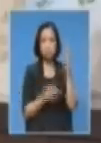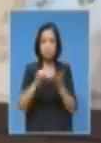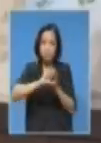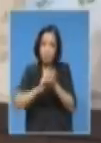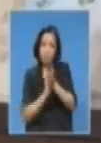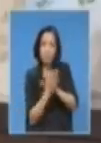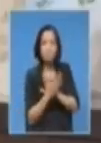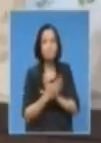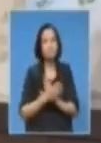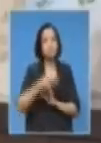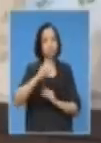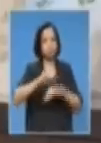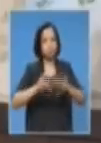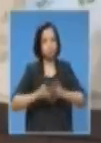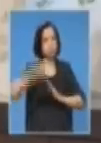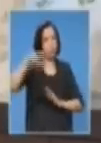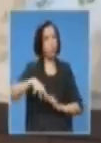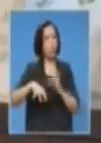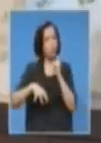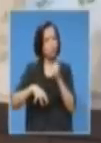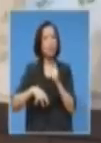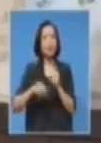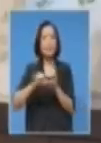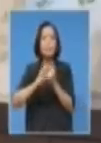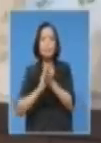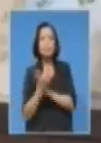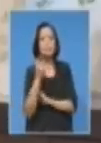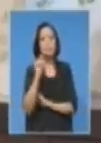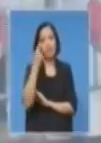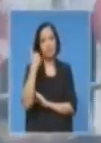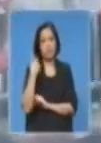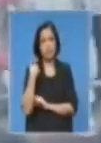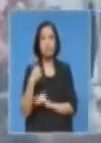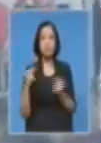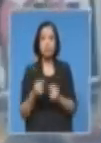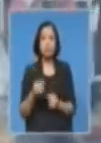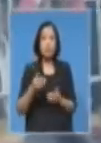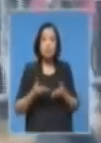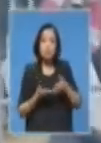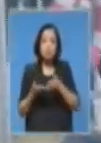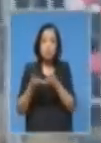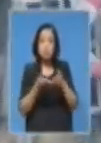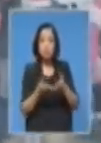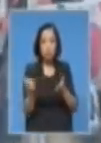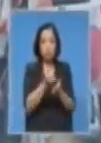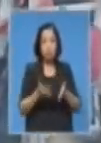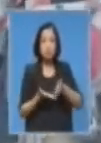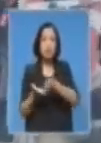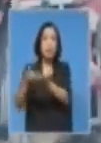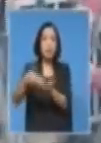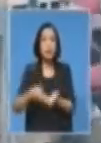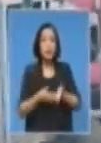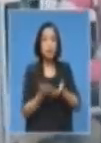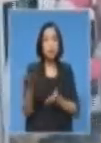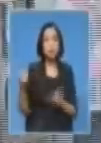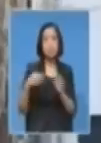สิทธิภาพในเรื่องของท่าเรือชายฝั่งนะครับในส่วนของการคมนาคมขนส่งทางน้ำอีกเรื่องนึงก็สำหรับพี่น้องประชาชน